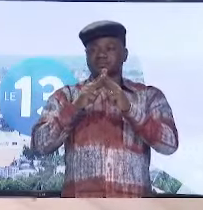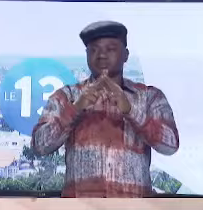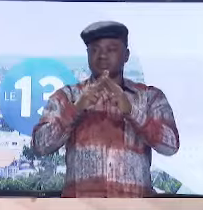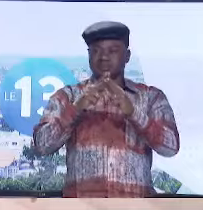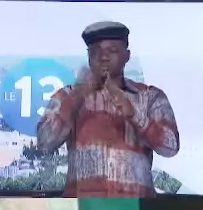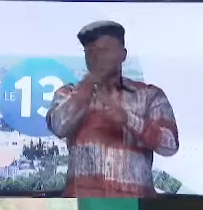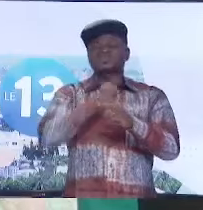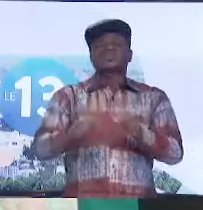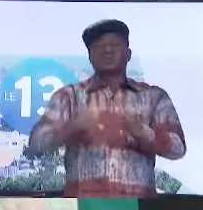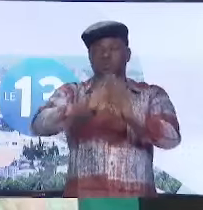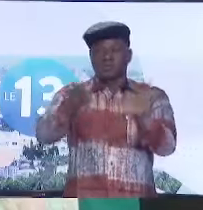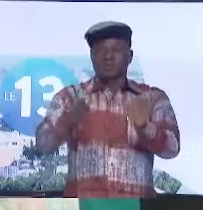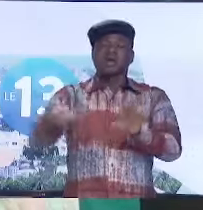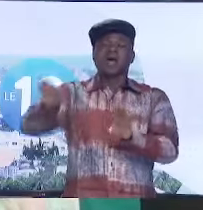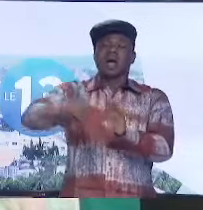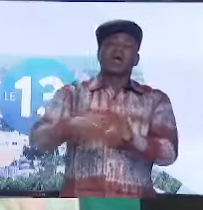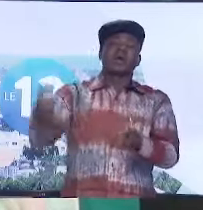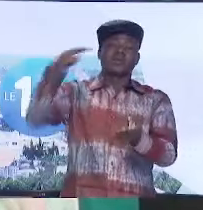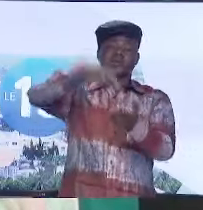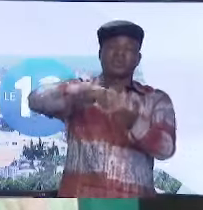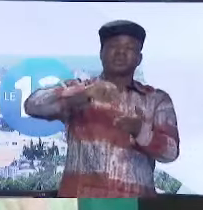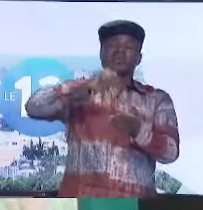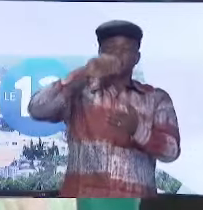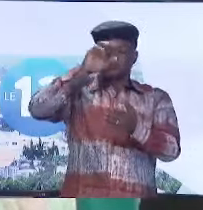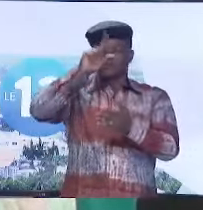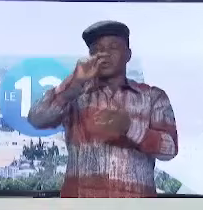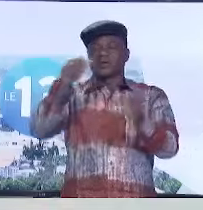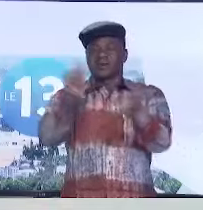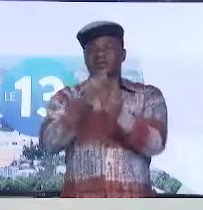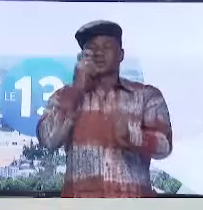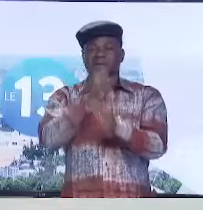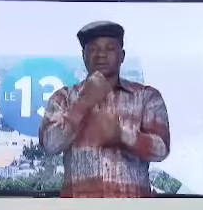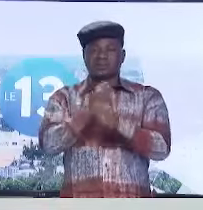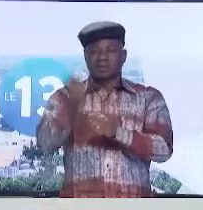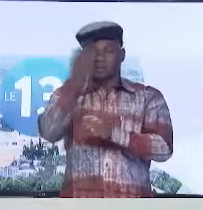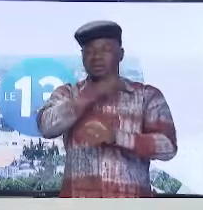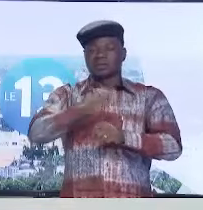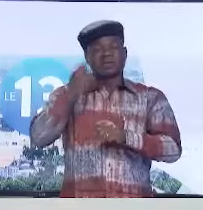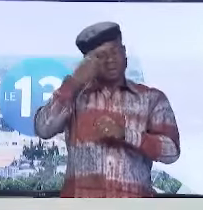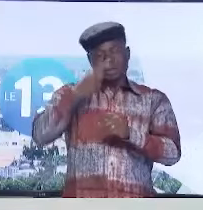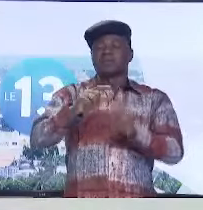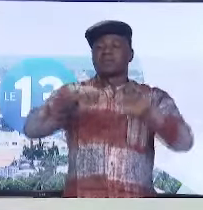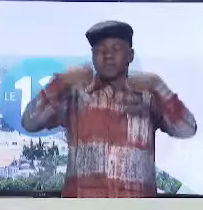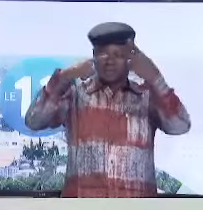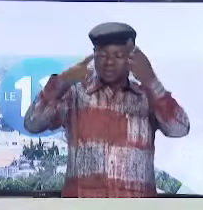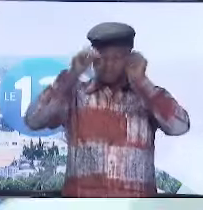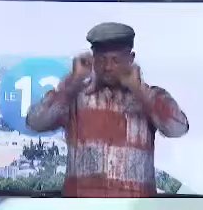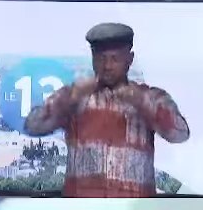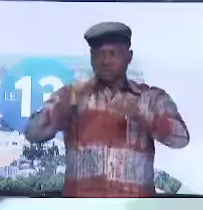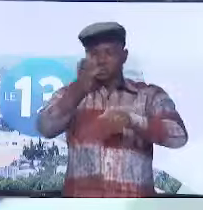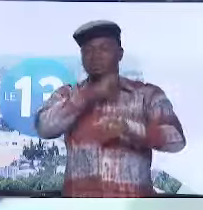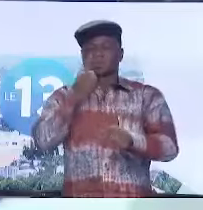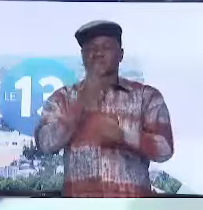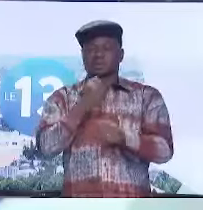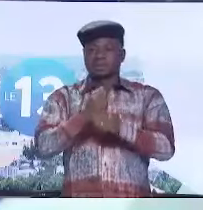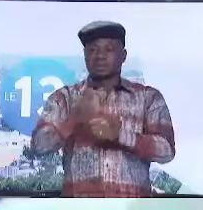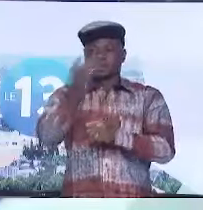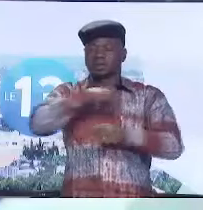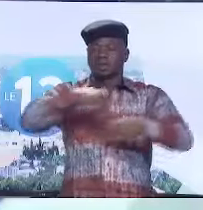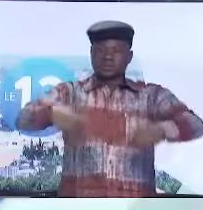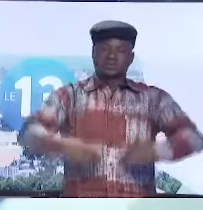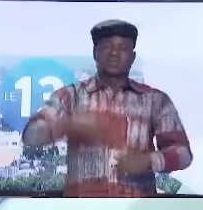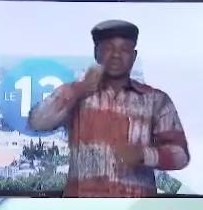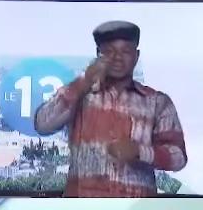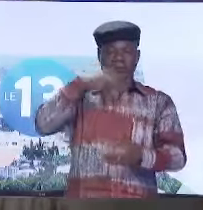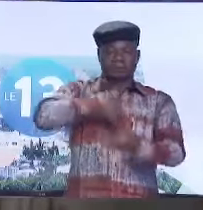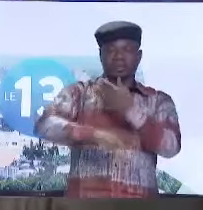projet lancé en 2020 avec pour mission améliorer les possibilités d'emploi et de revenus des jeunes et femmes en zone rurale.